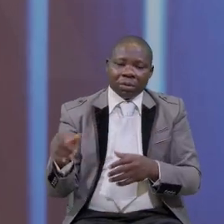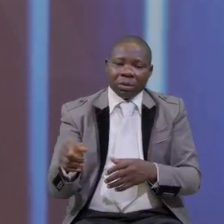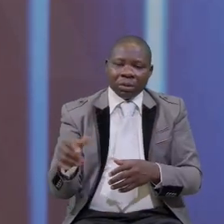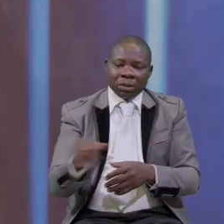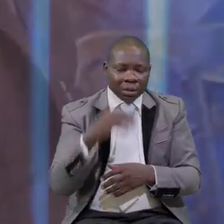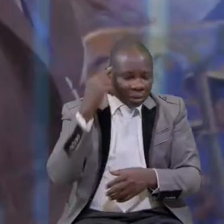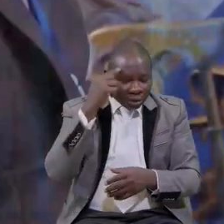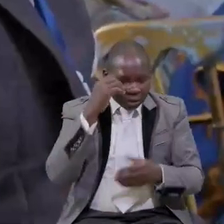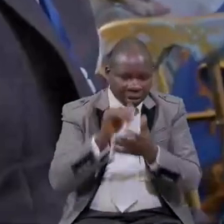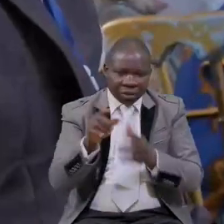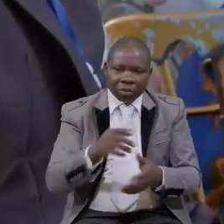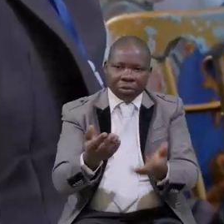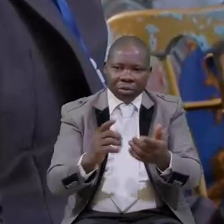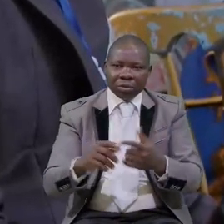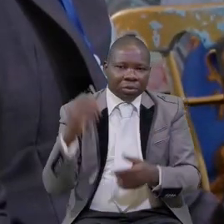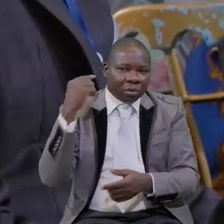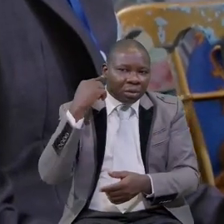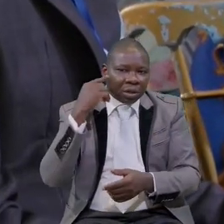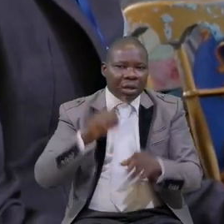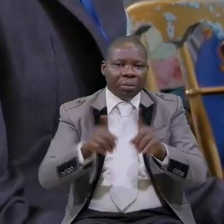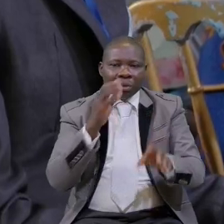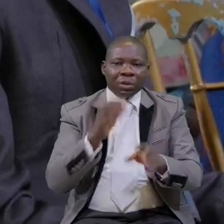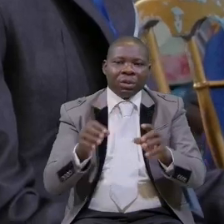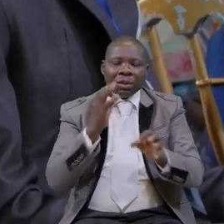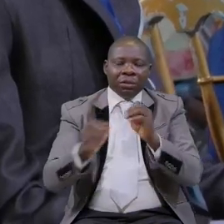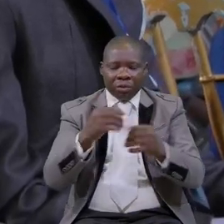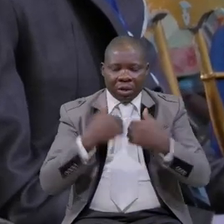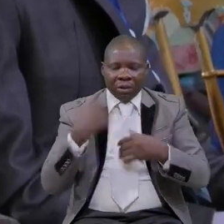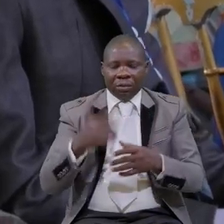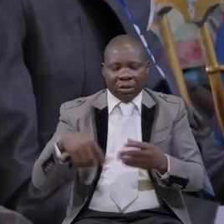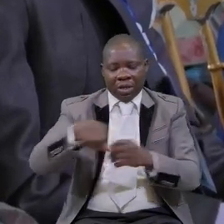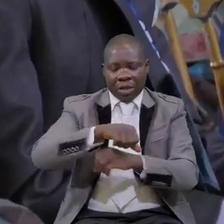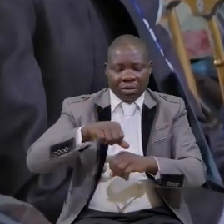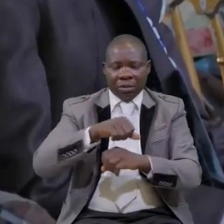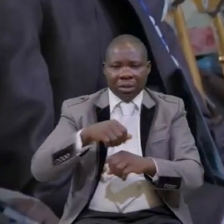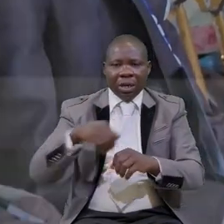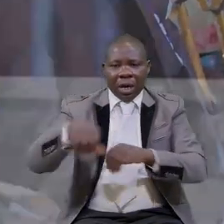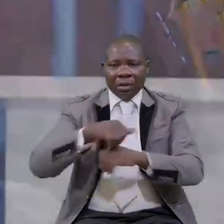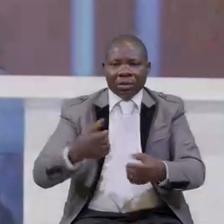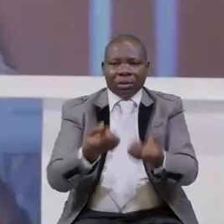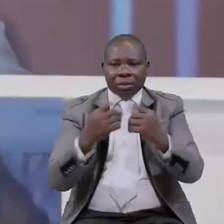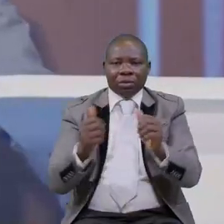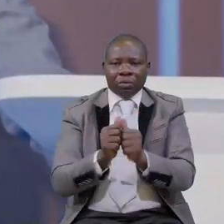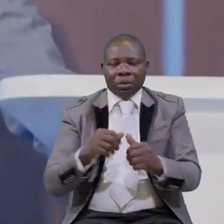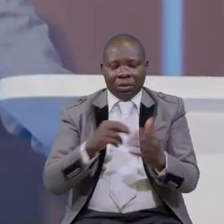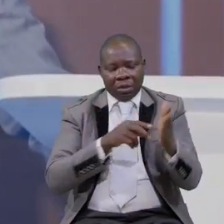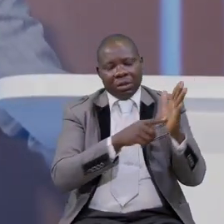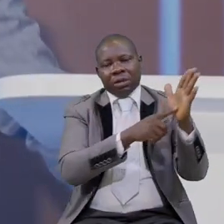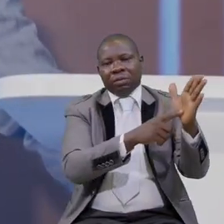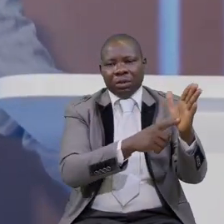ils te disent ce qu'ils pensent que tu dois entendre. Tu as l'onction. L'onction vient avec la révélation. Et